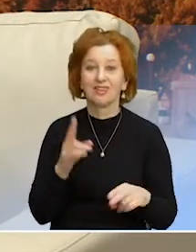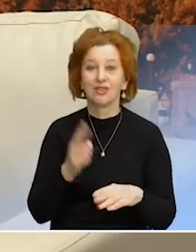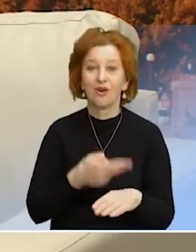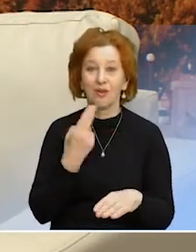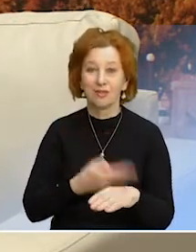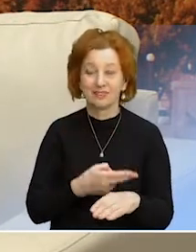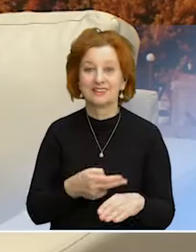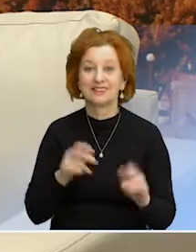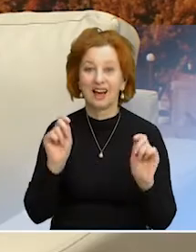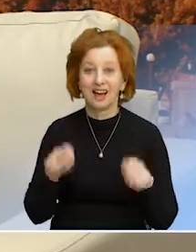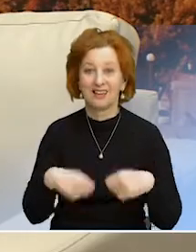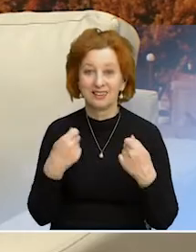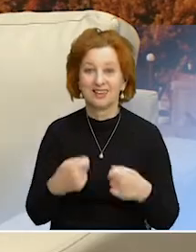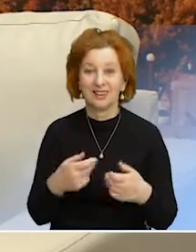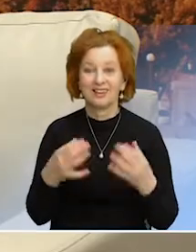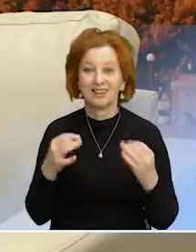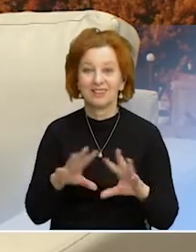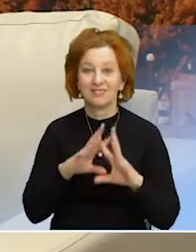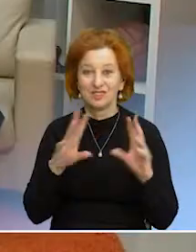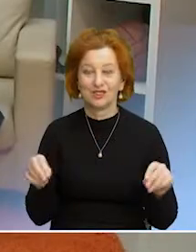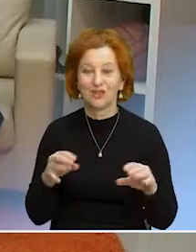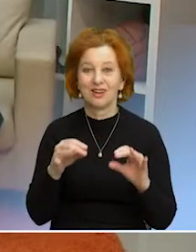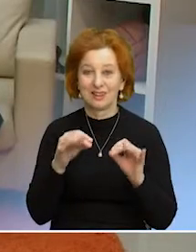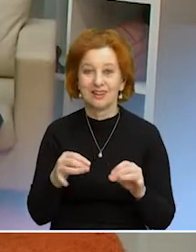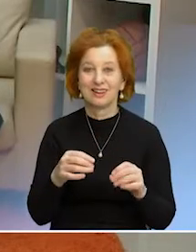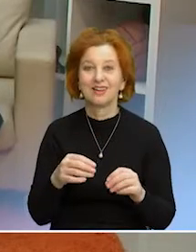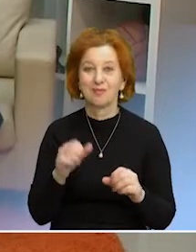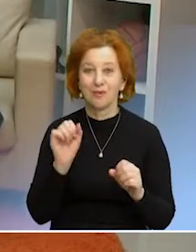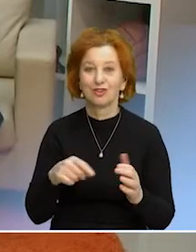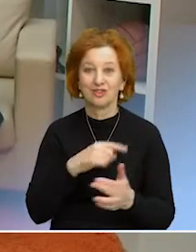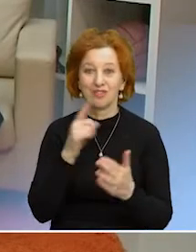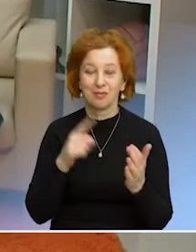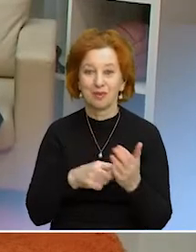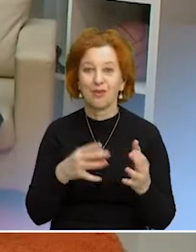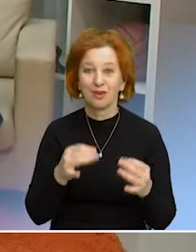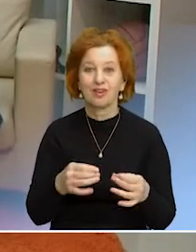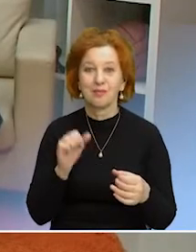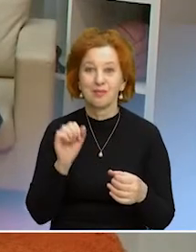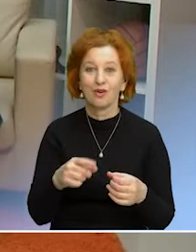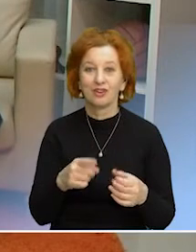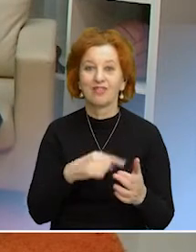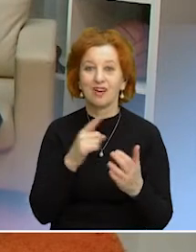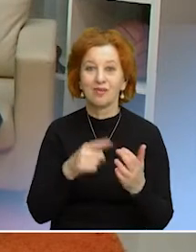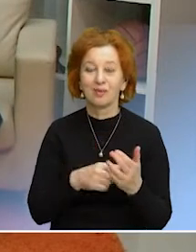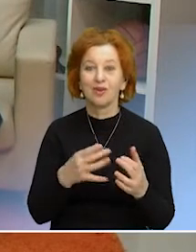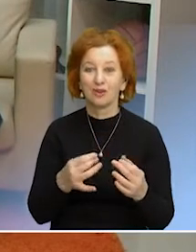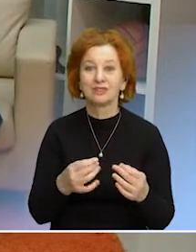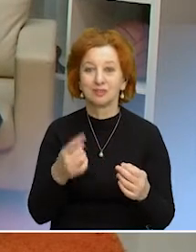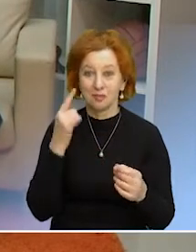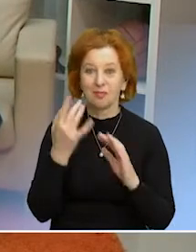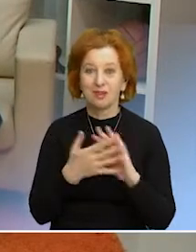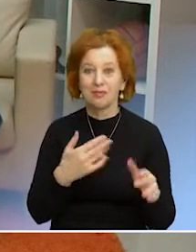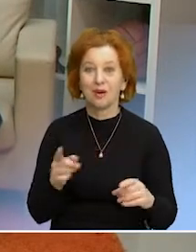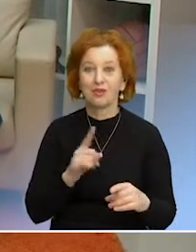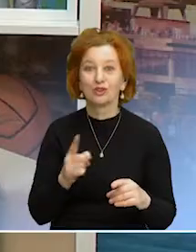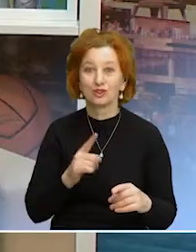носки. И выдала образ. Маме привет большой. Очень неожиданные вопросы, уверены, конечно, бывают. У меня тоже вопрос. Ну, то есть, я, насколько